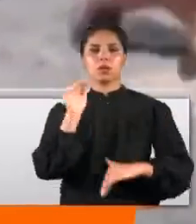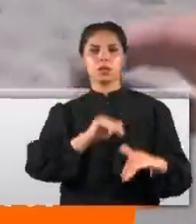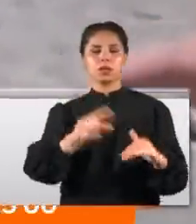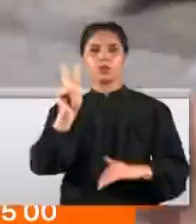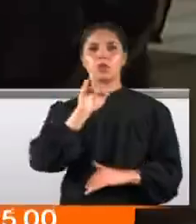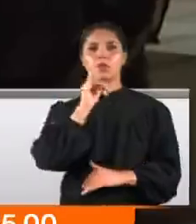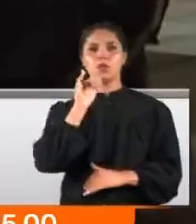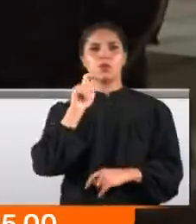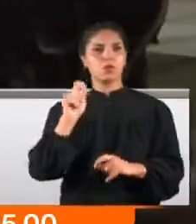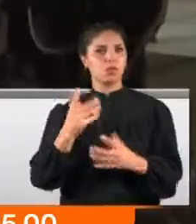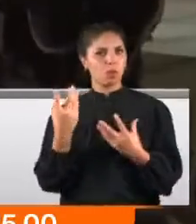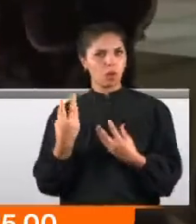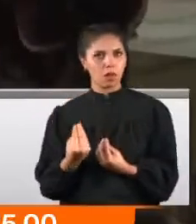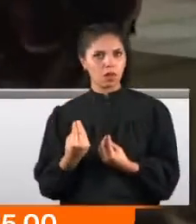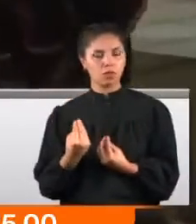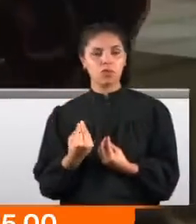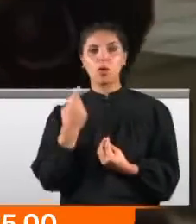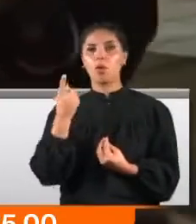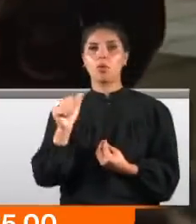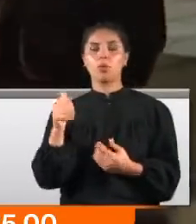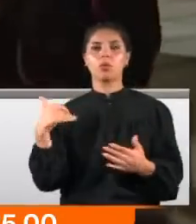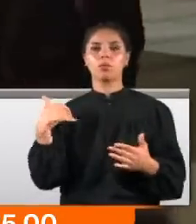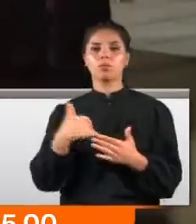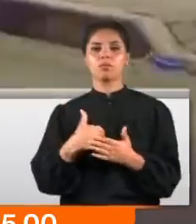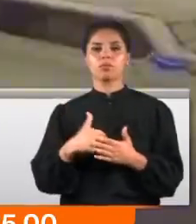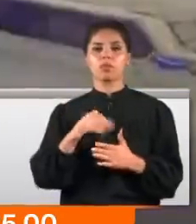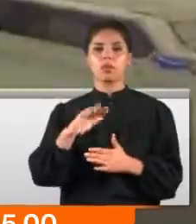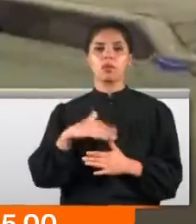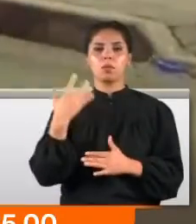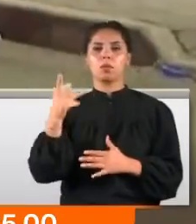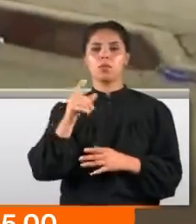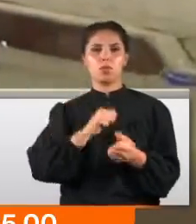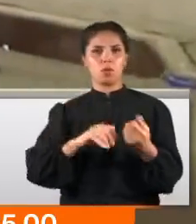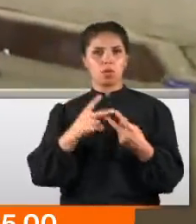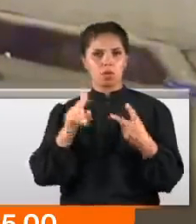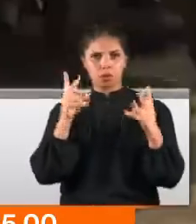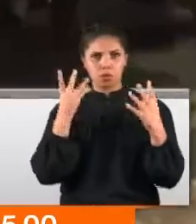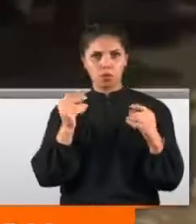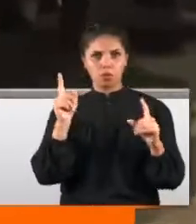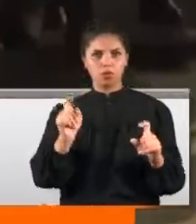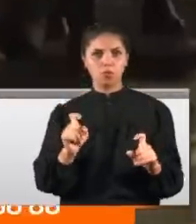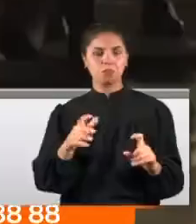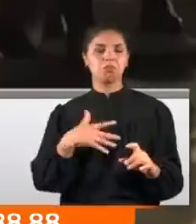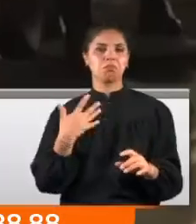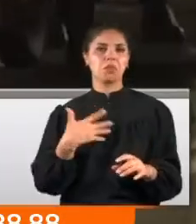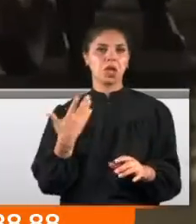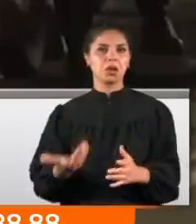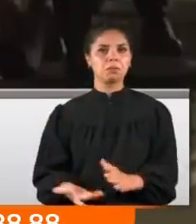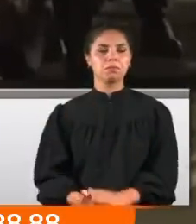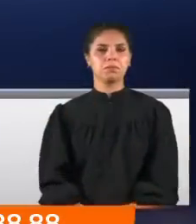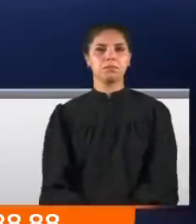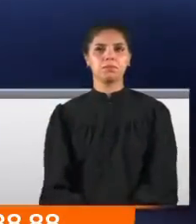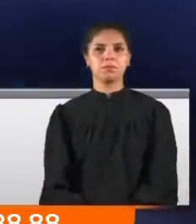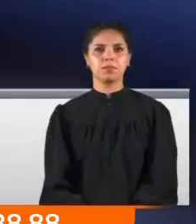20 Ağustos'ta yapılacak. Peki o güne kadar şoke edici olay aydınlatılabilir mi? İşte bu hala büyük bir soru